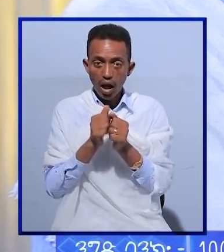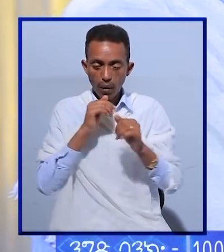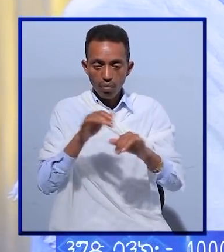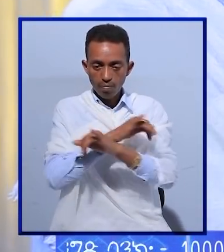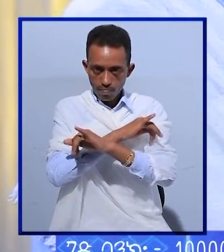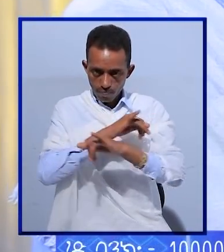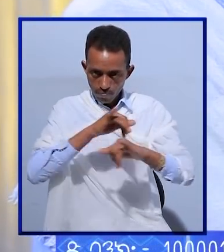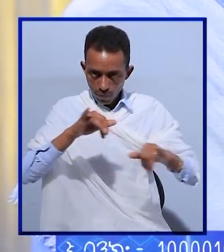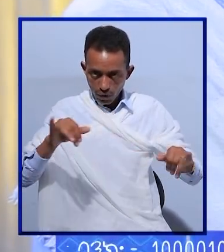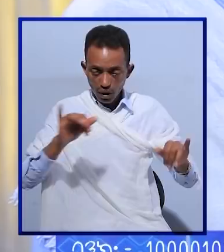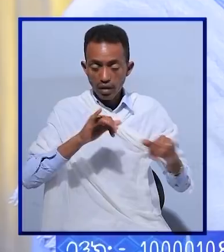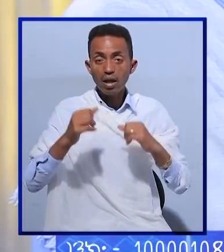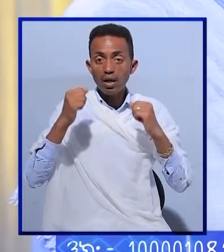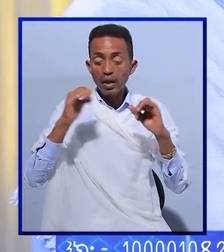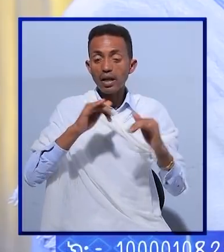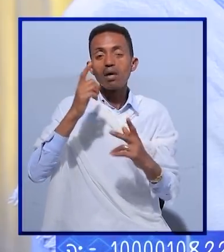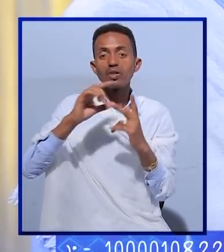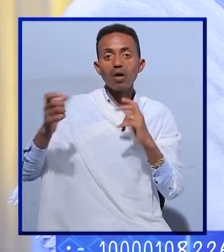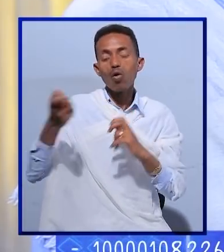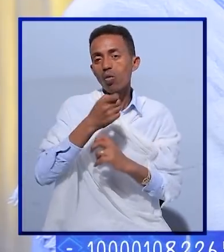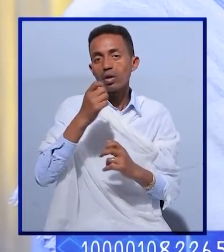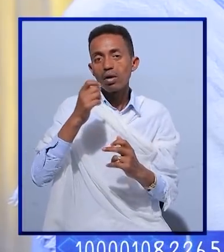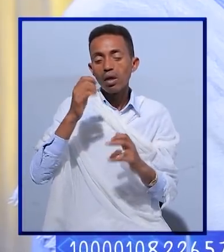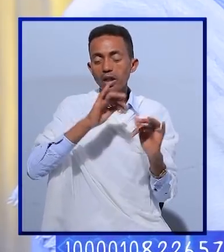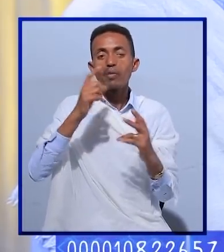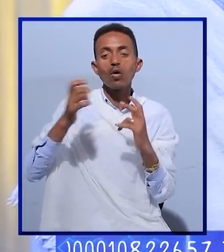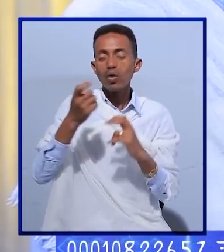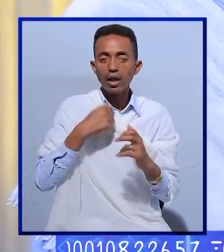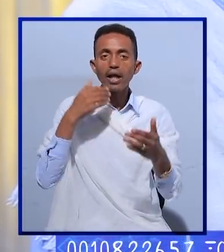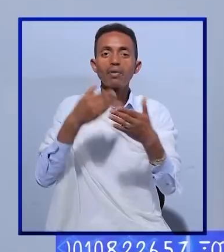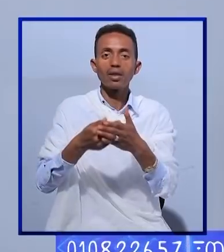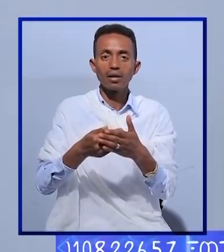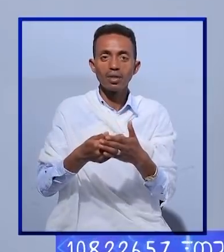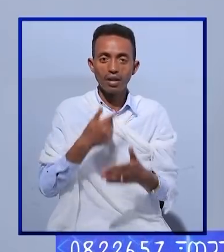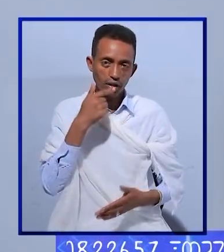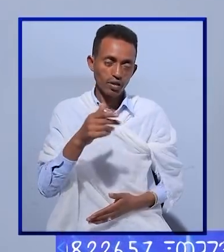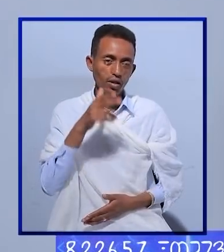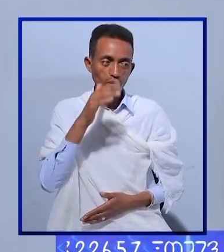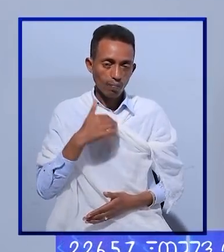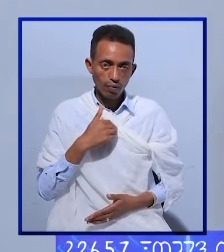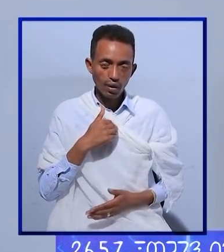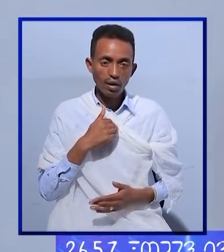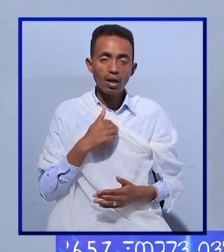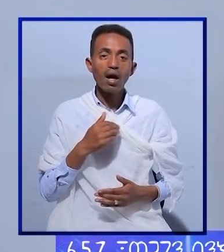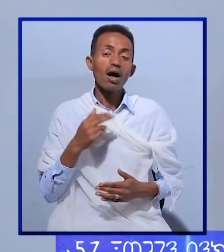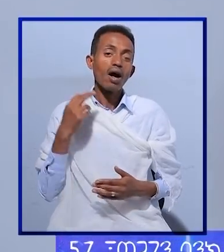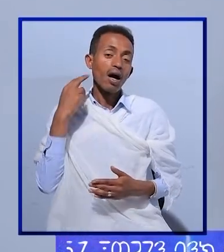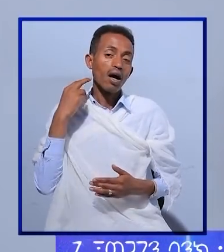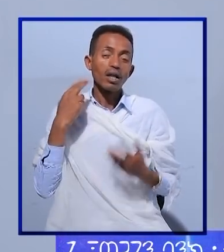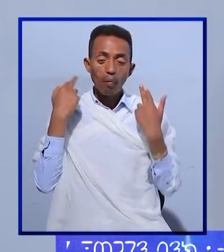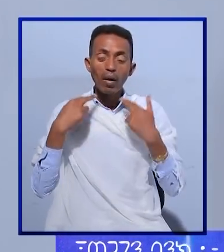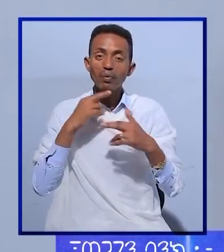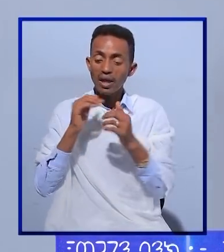ጋር መመሳሰል እንደ ምርጫ ሆኖ ቀረቡልኝ ትላለች እህታችን። እኔም ማህተቤን